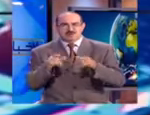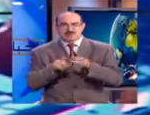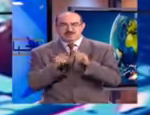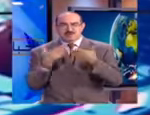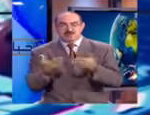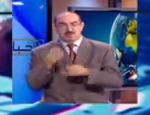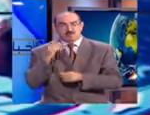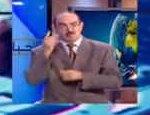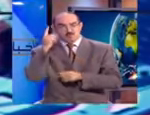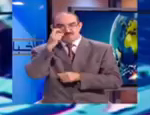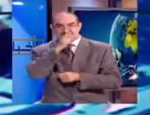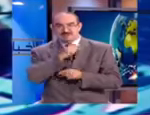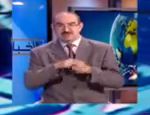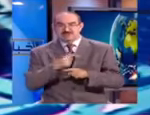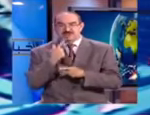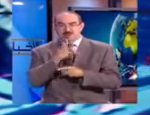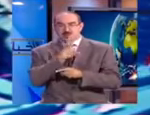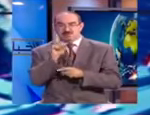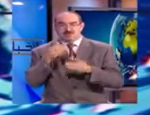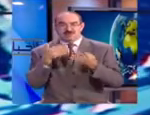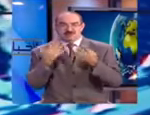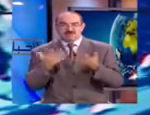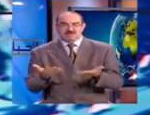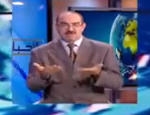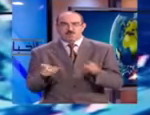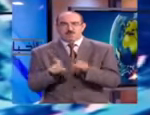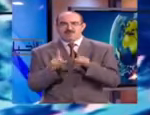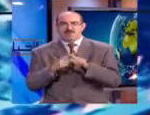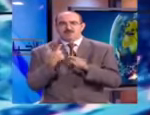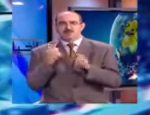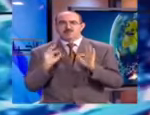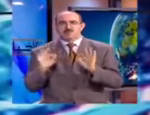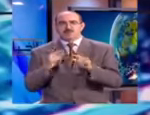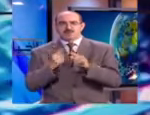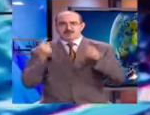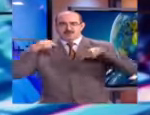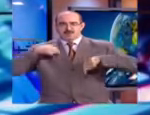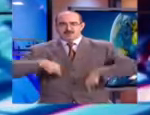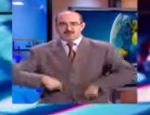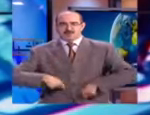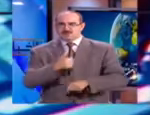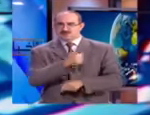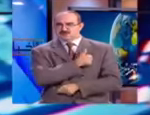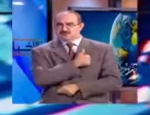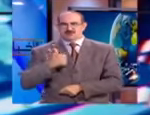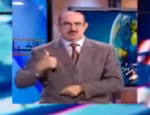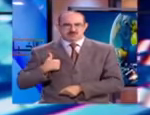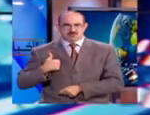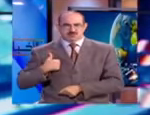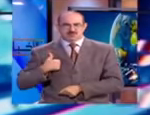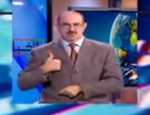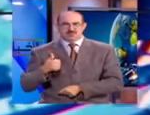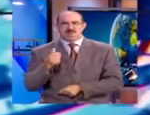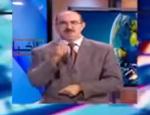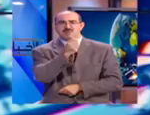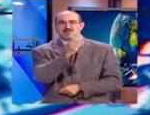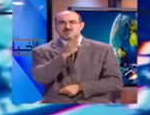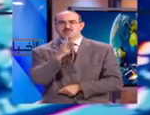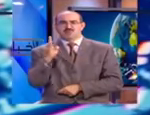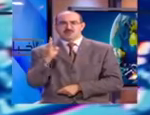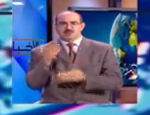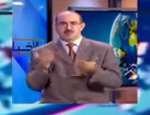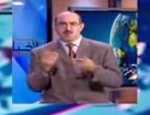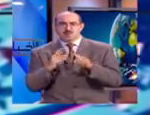ظرف جائحة فيروس كورونا المستجد. هذا وسيشرف اليوم وزير الصحة والسكان وإصلاح المستشفيات عبد الرحمن بن